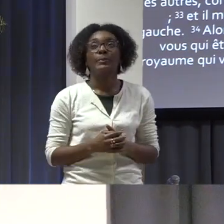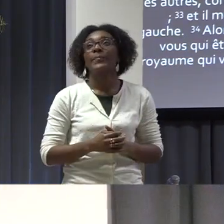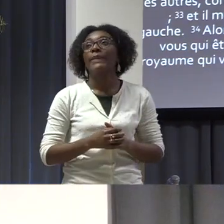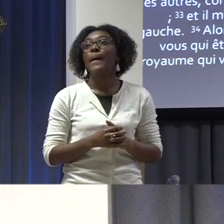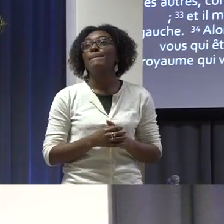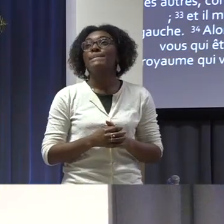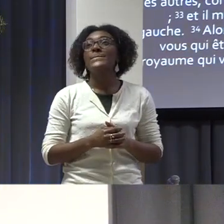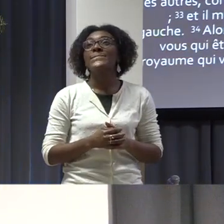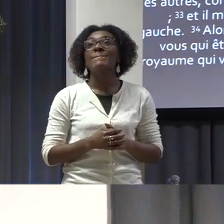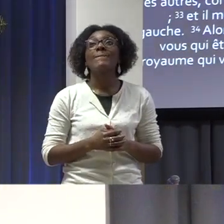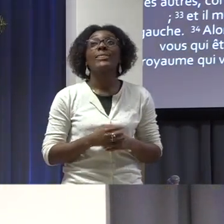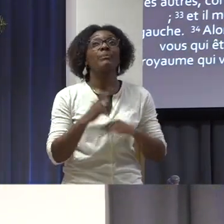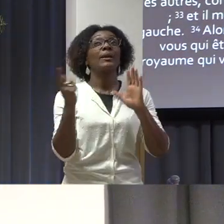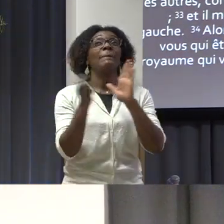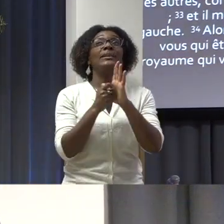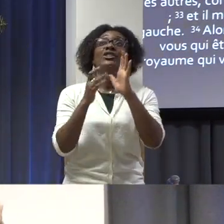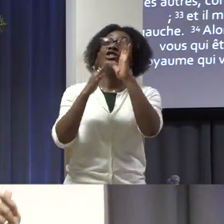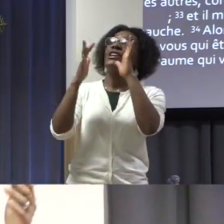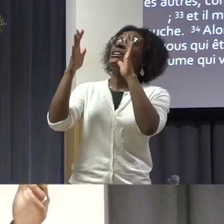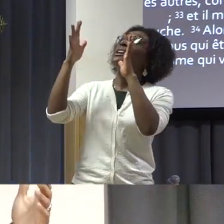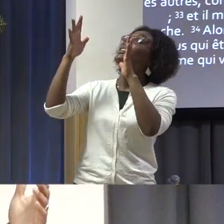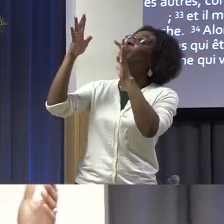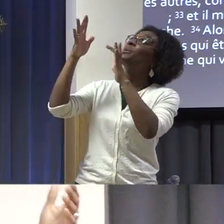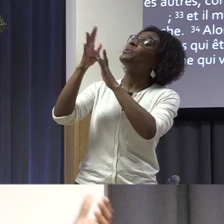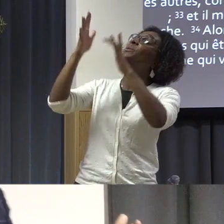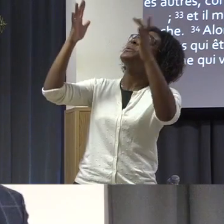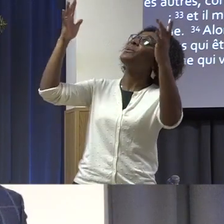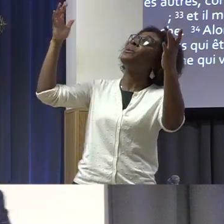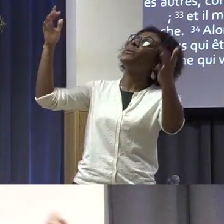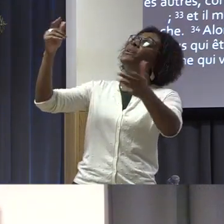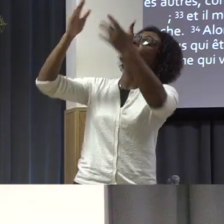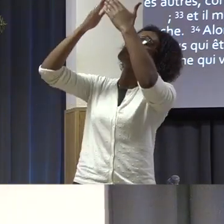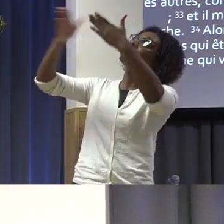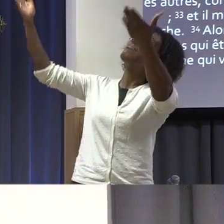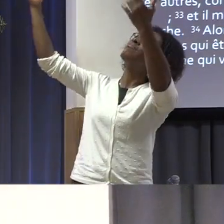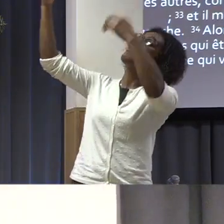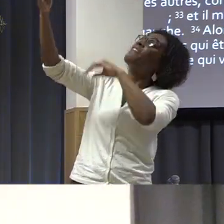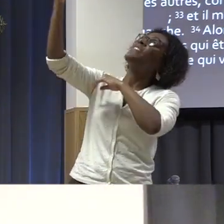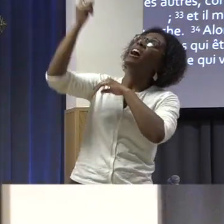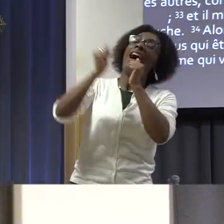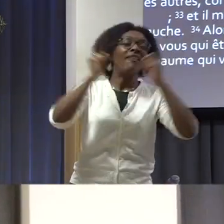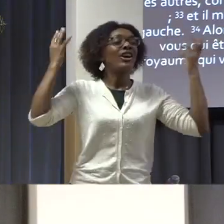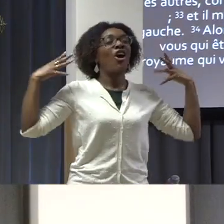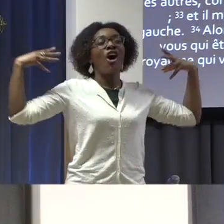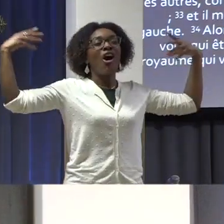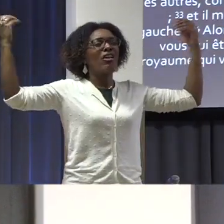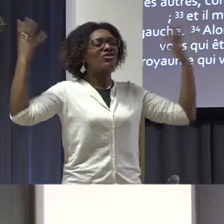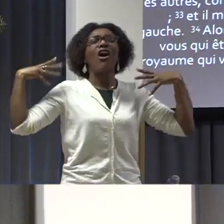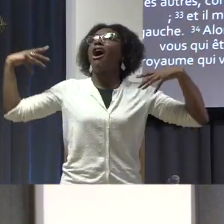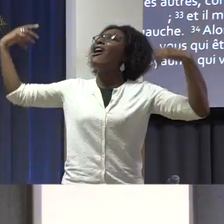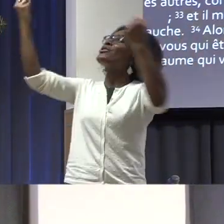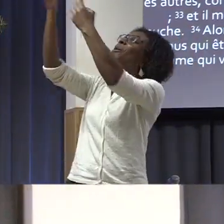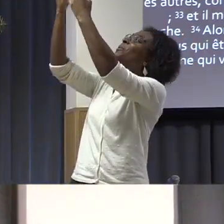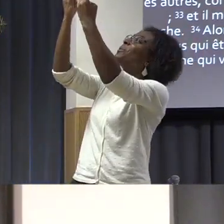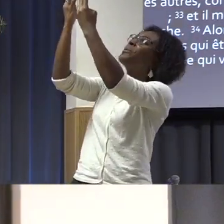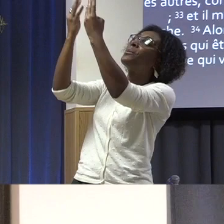sa gloire avec tous les anges vous savez ce qui nous attend est beaucoup plus glorieux ça dépasse tous les